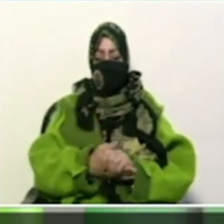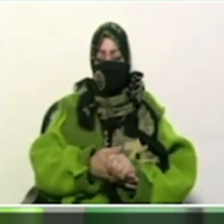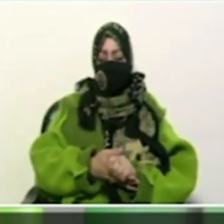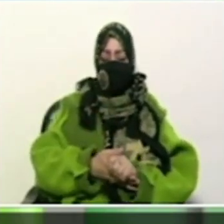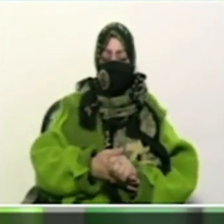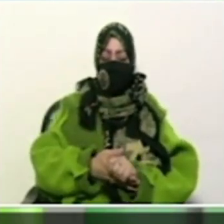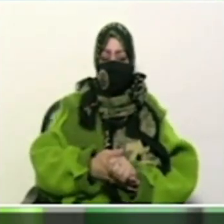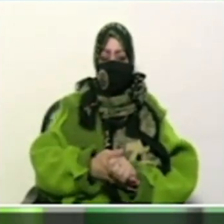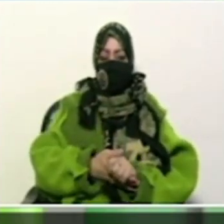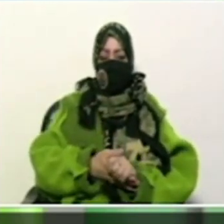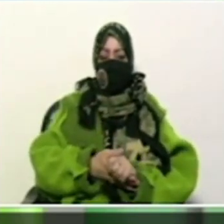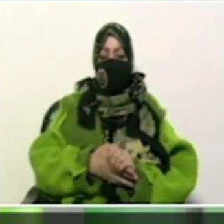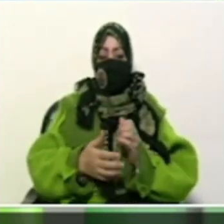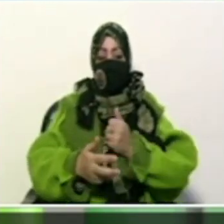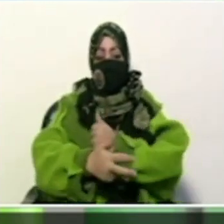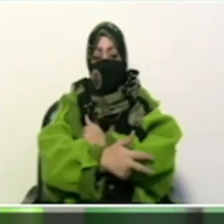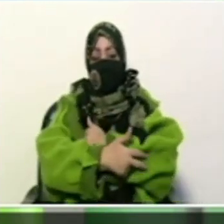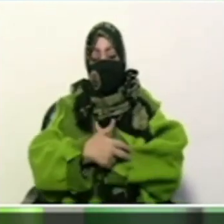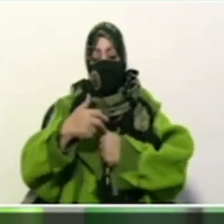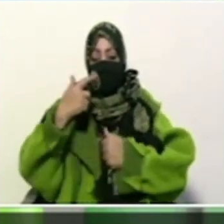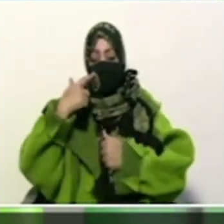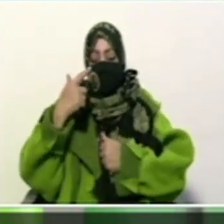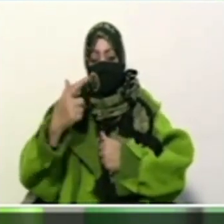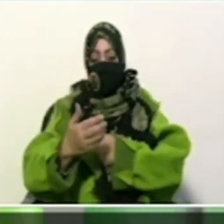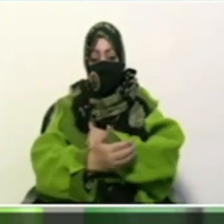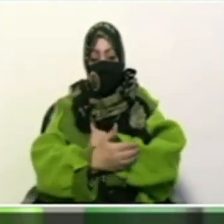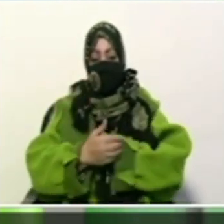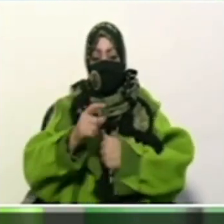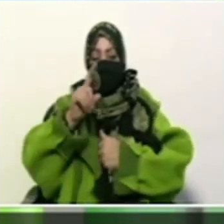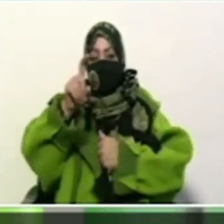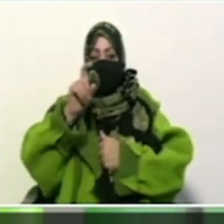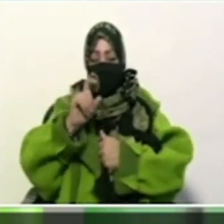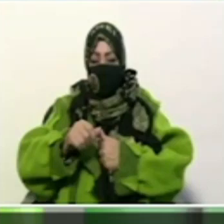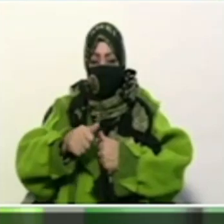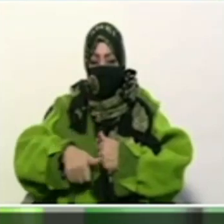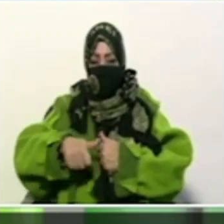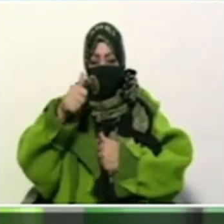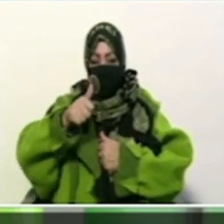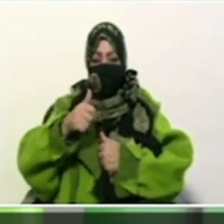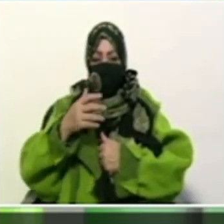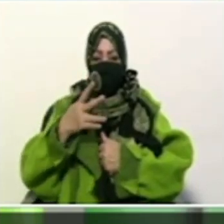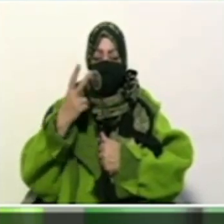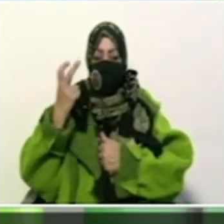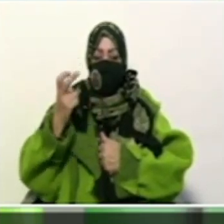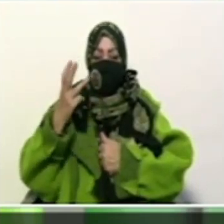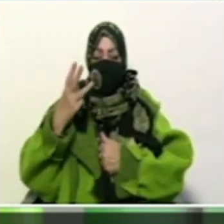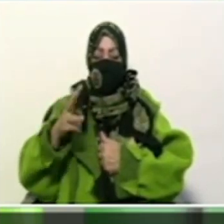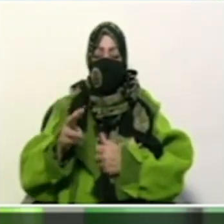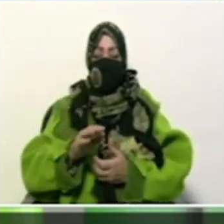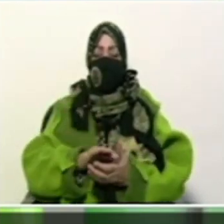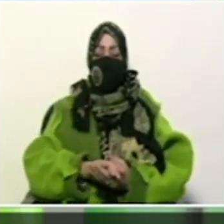المال يعني. نعم اجيبك ان شاء الله. الله يفتح عليك، بارك الله فيك.